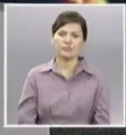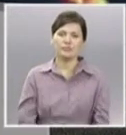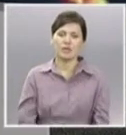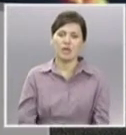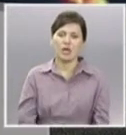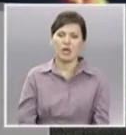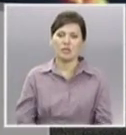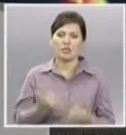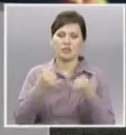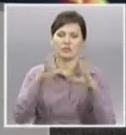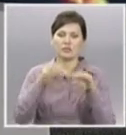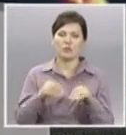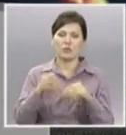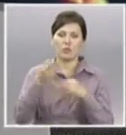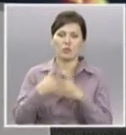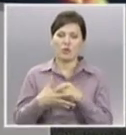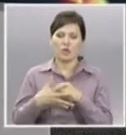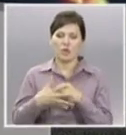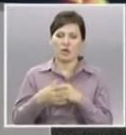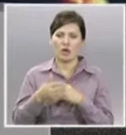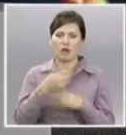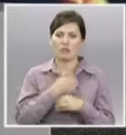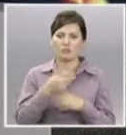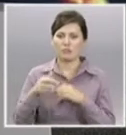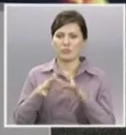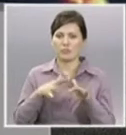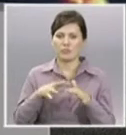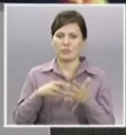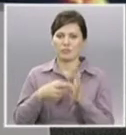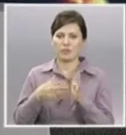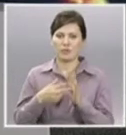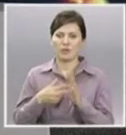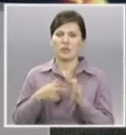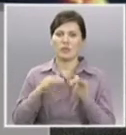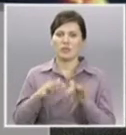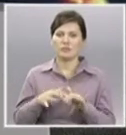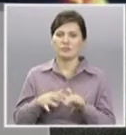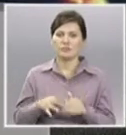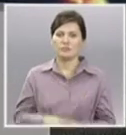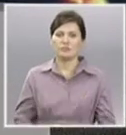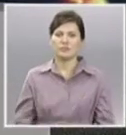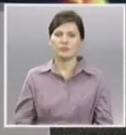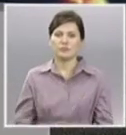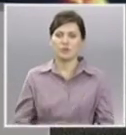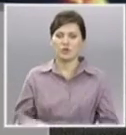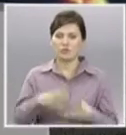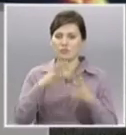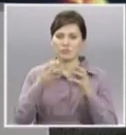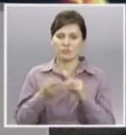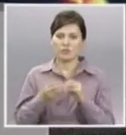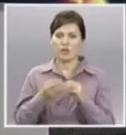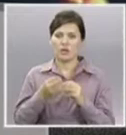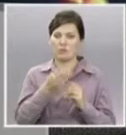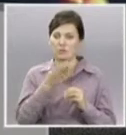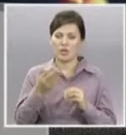бір жүйеге келтіретін ортақ жүйе қазір жасалу үстінде. Бірақ біз өз кезегінде түптің-түбінде бәрібір